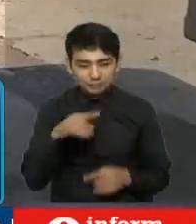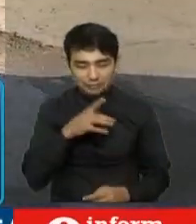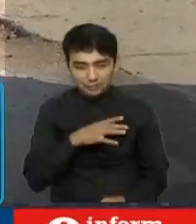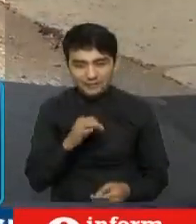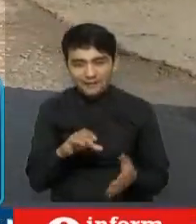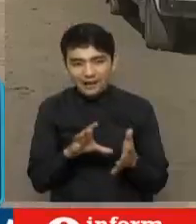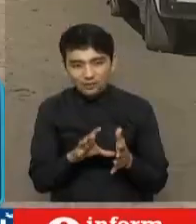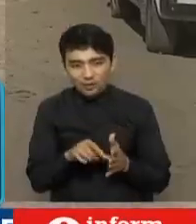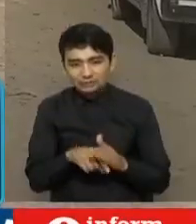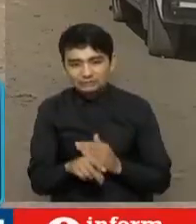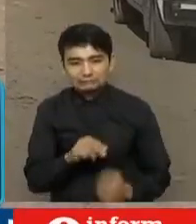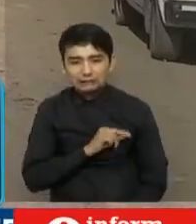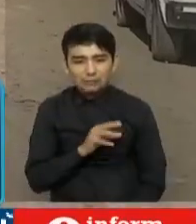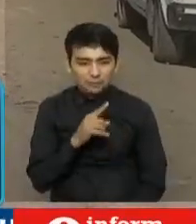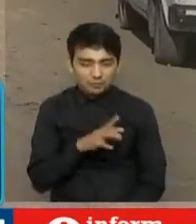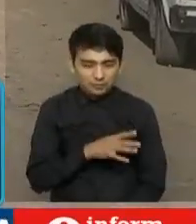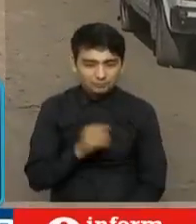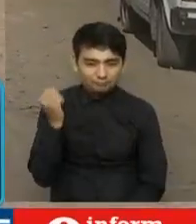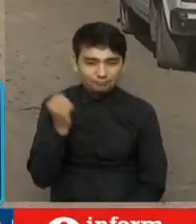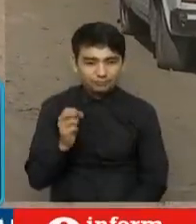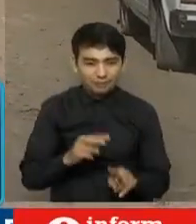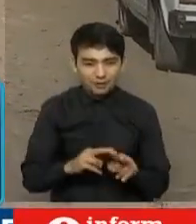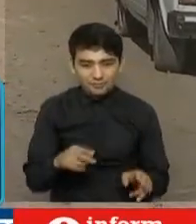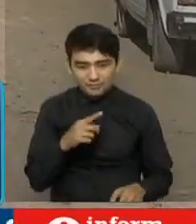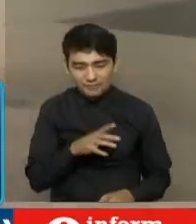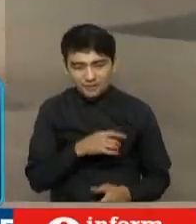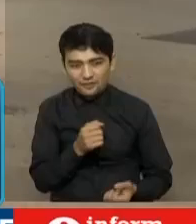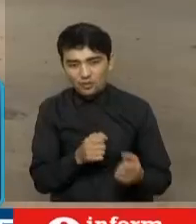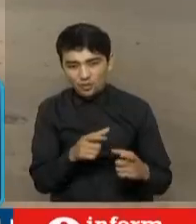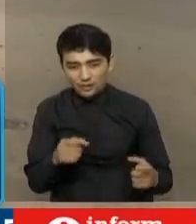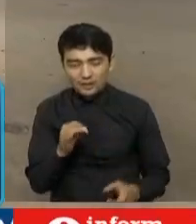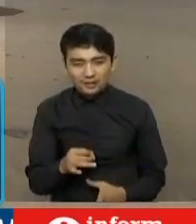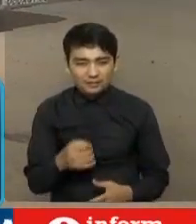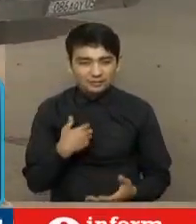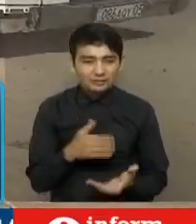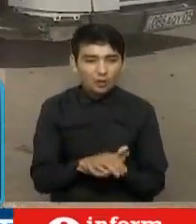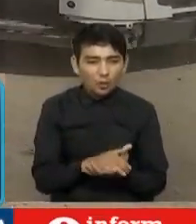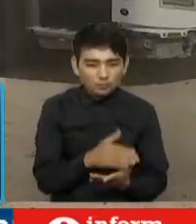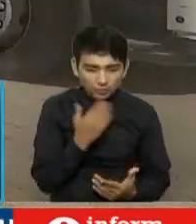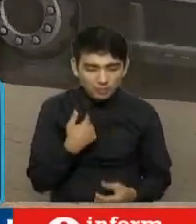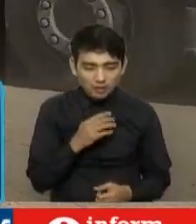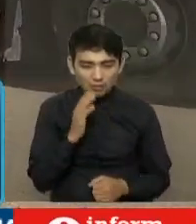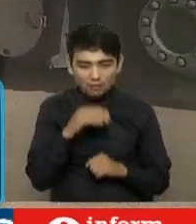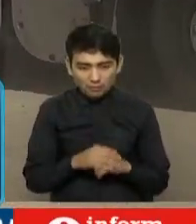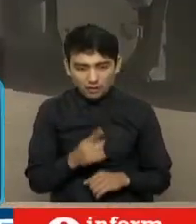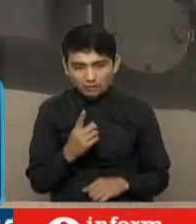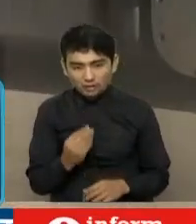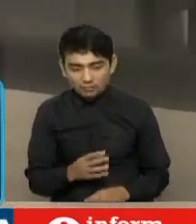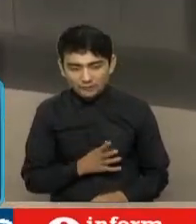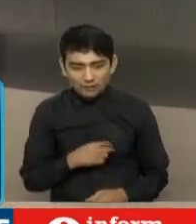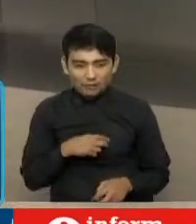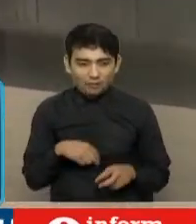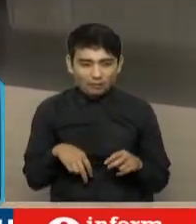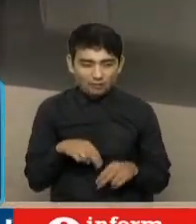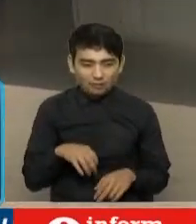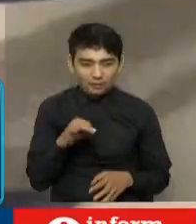Elektronda jüyenin isten şıkkanı jığılganğa jodırıq boldı degen jürgüzüşler tamır tanısı joktar tәуліктеп turuğa mäjbur ekenin aytan.